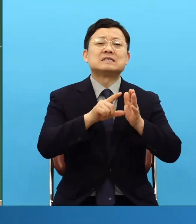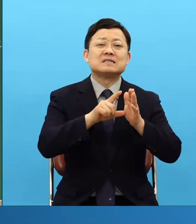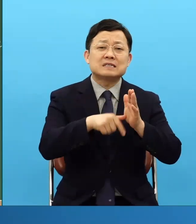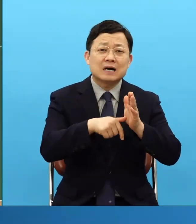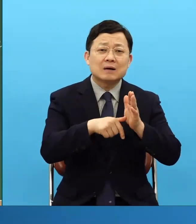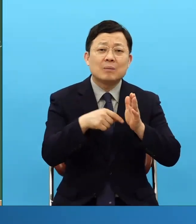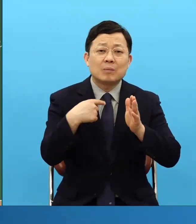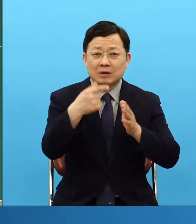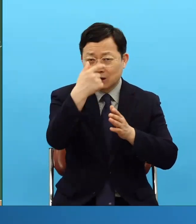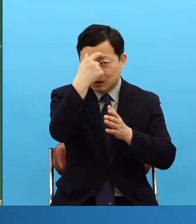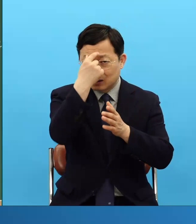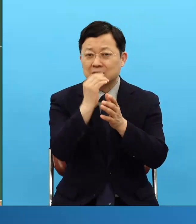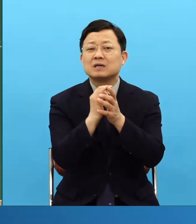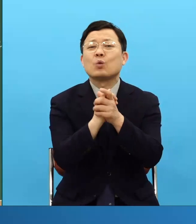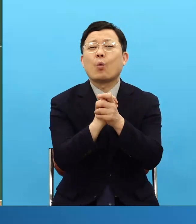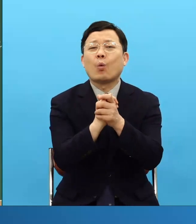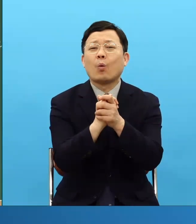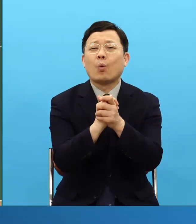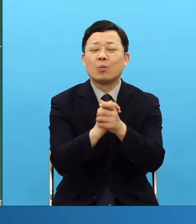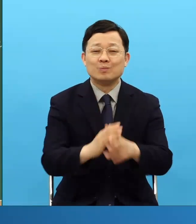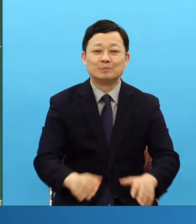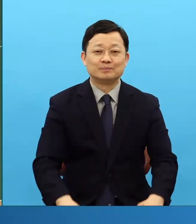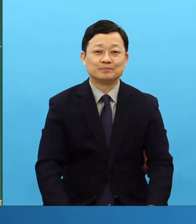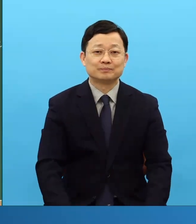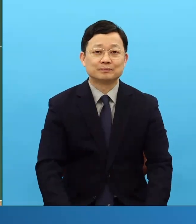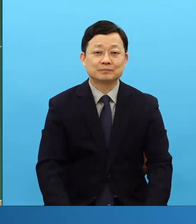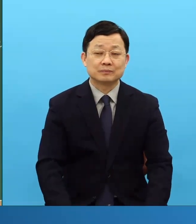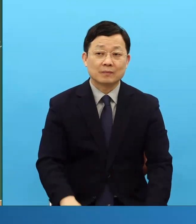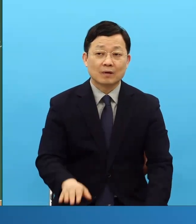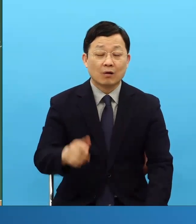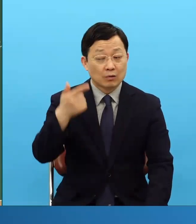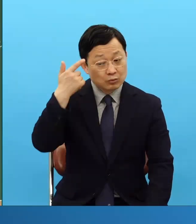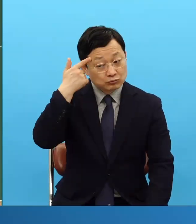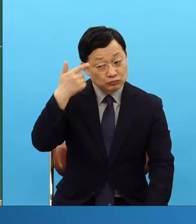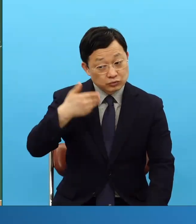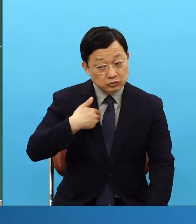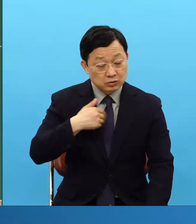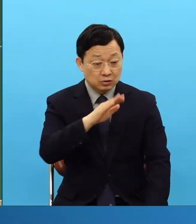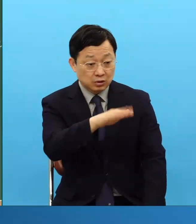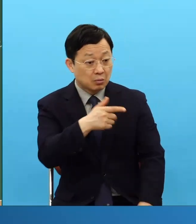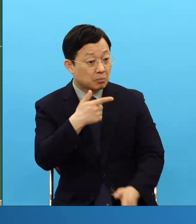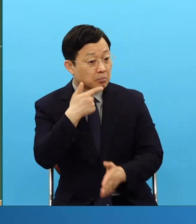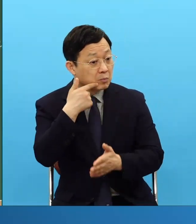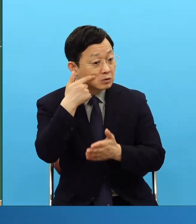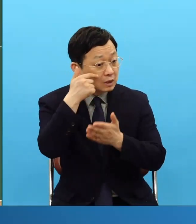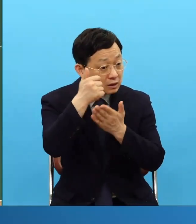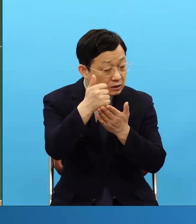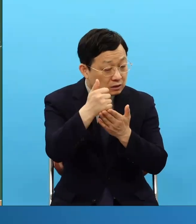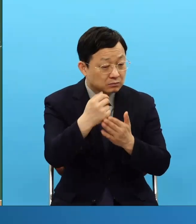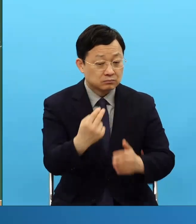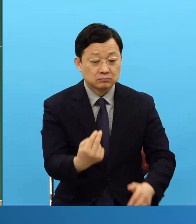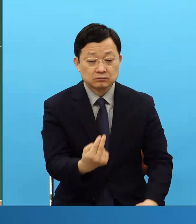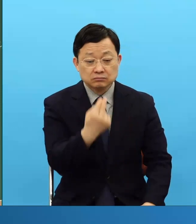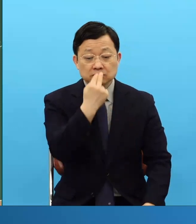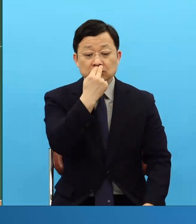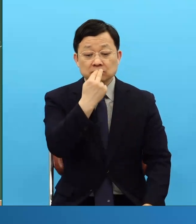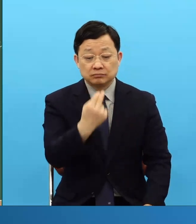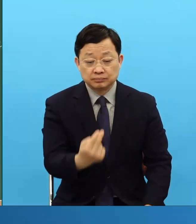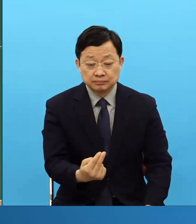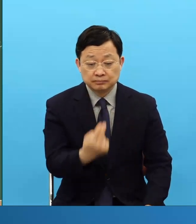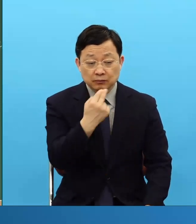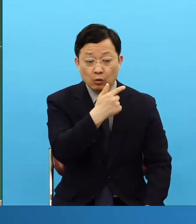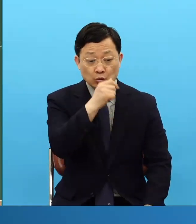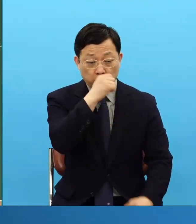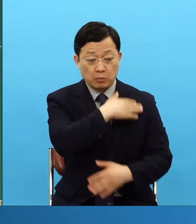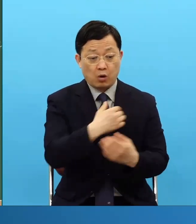어떤 사람이 물어봅니다. 목사님 그 호흡 그 건강에 도움 되는 건 아는데 어떻게 해야 됩니까? 물어봅니다. One person